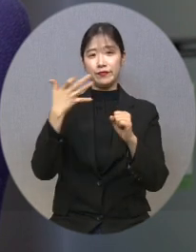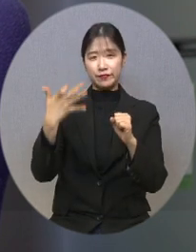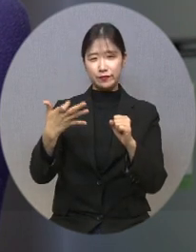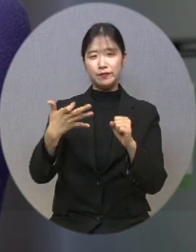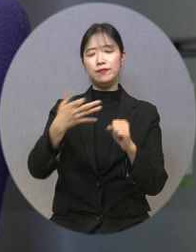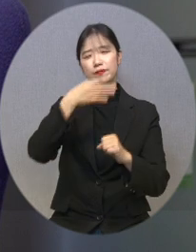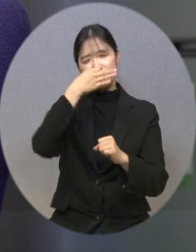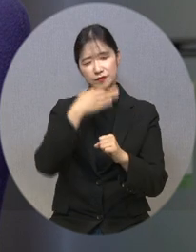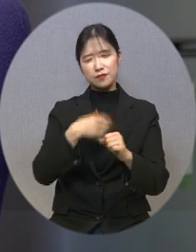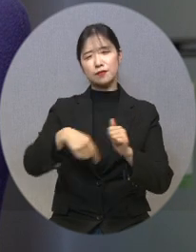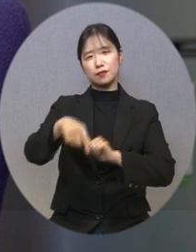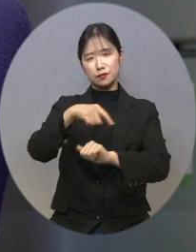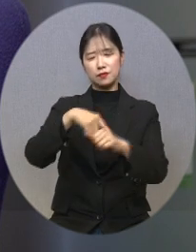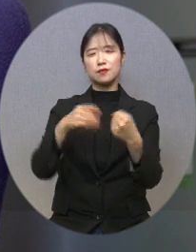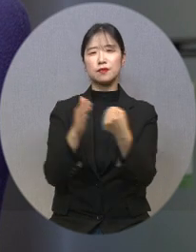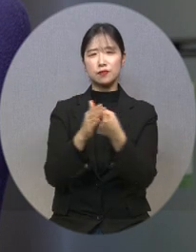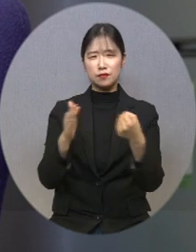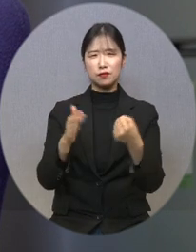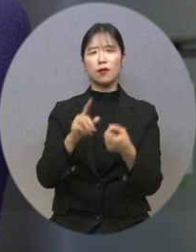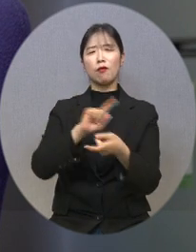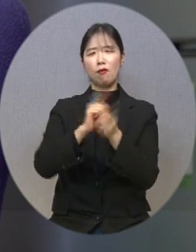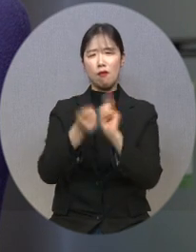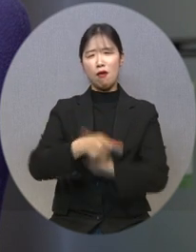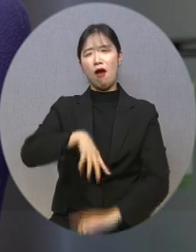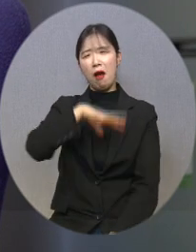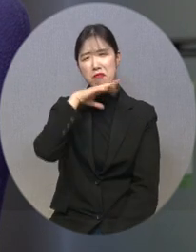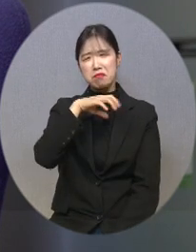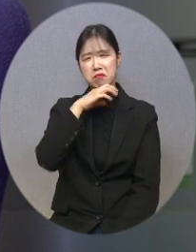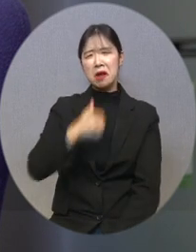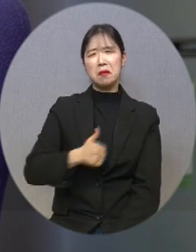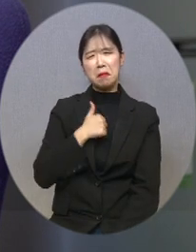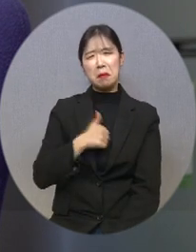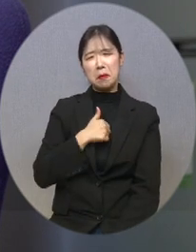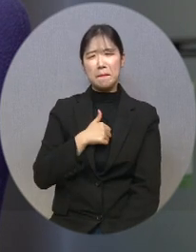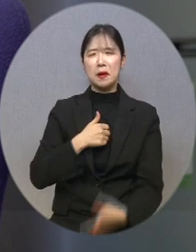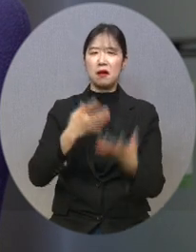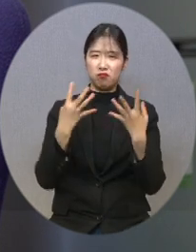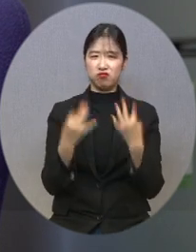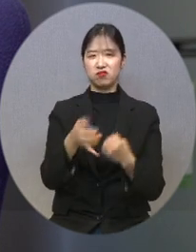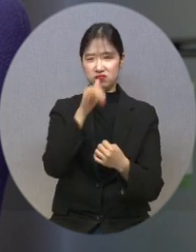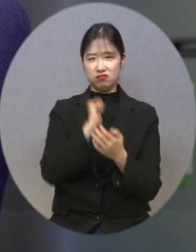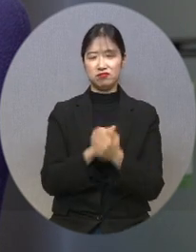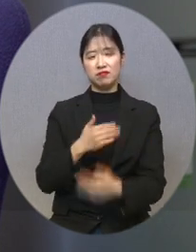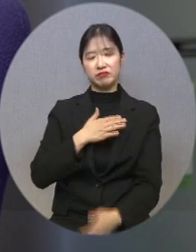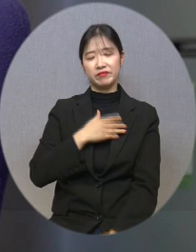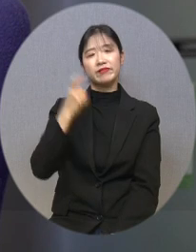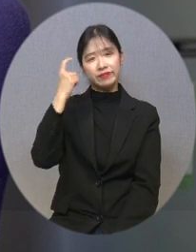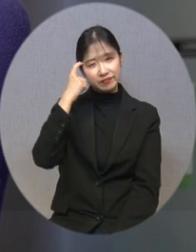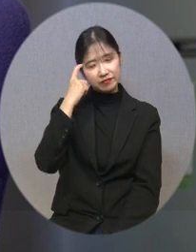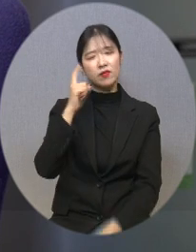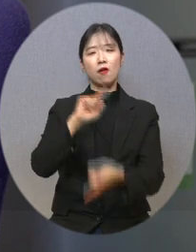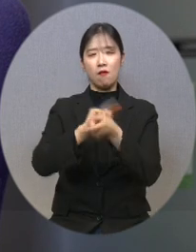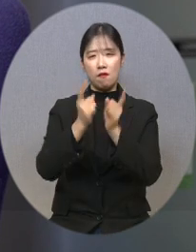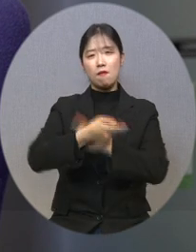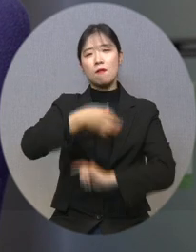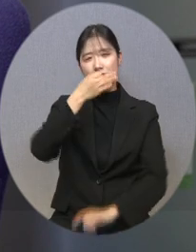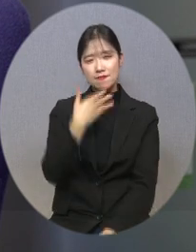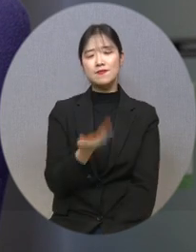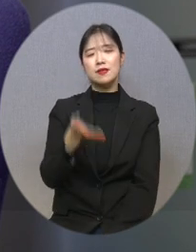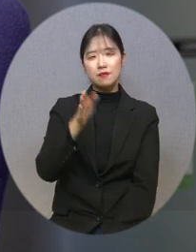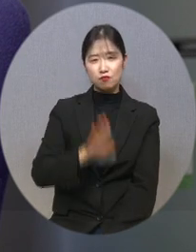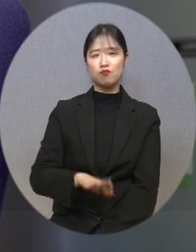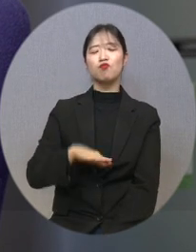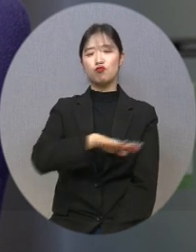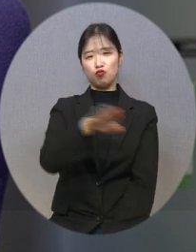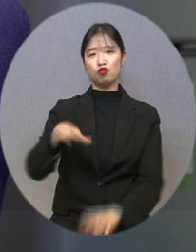코로나19로 힘들어지는 상황이다 보니 서로 불평불만을 하고 있습니다. 제 생각에는 서로 힘들어도 우리